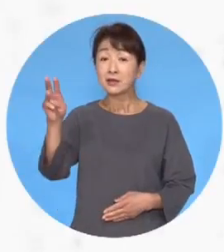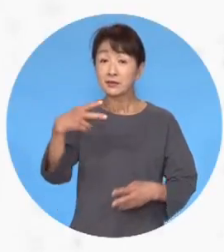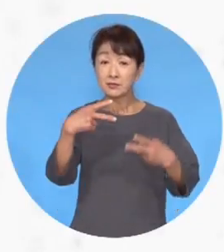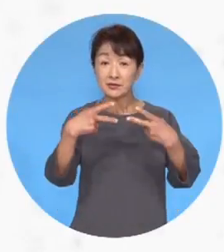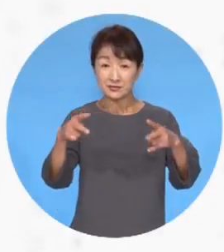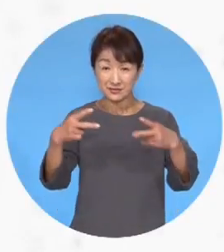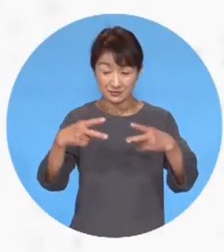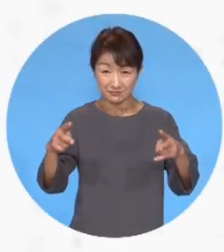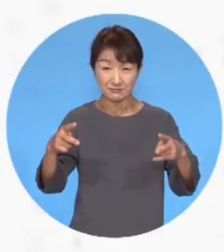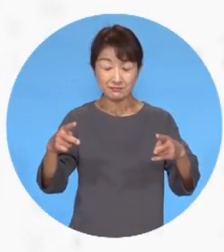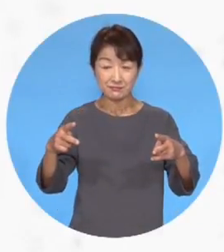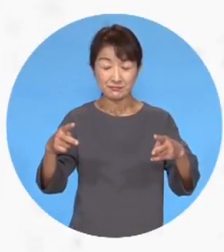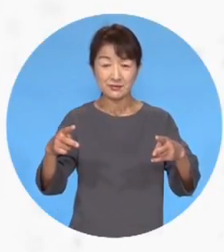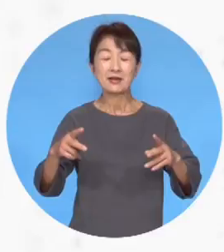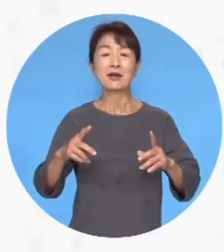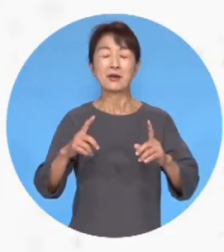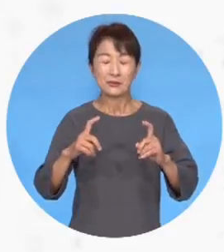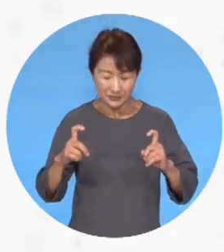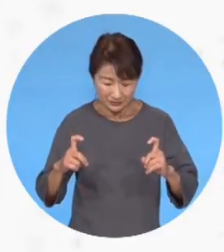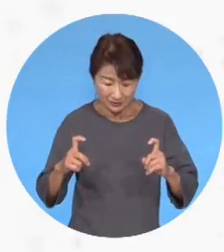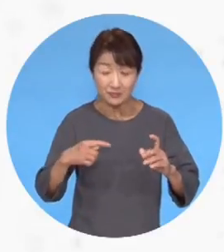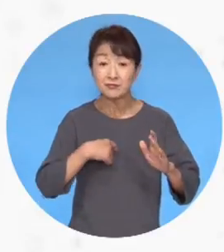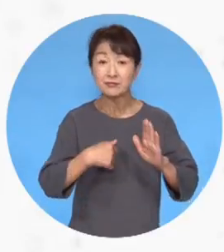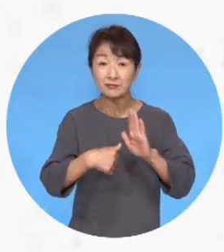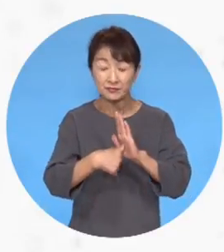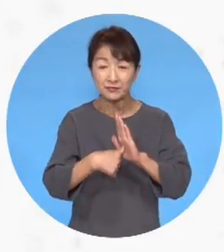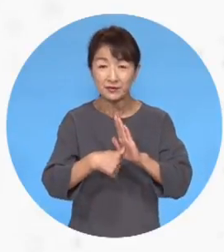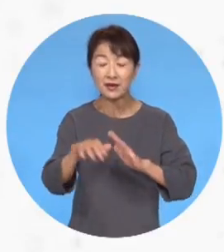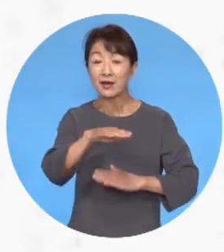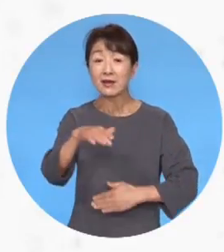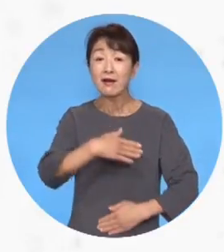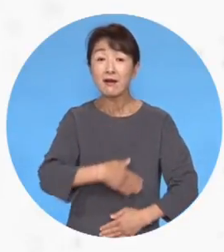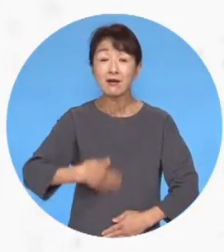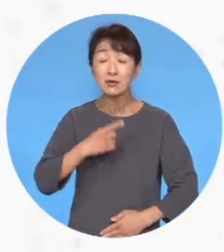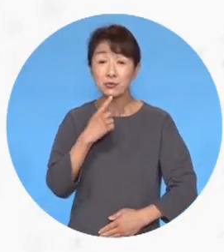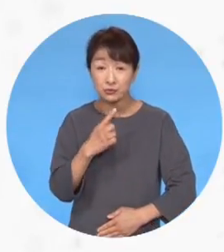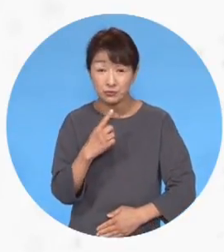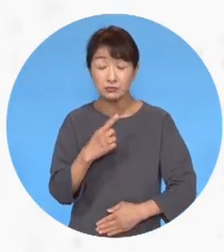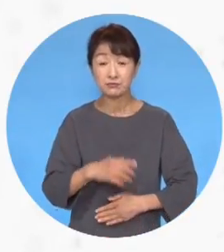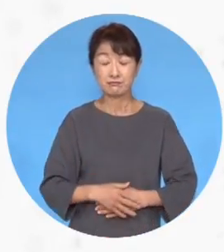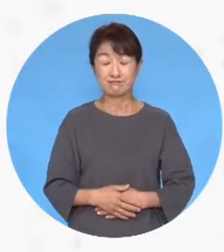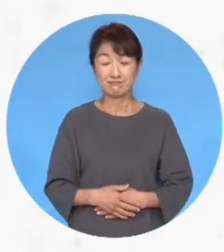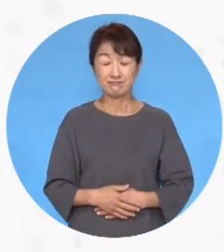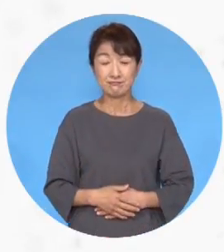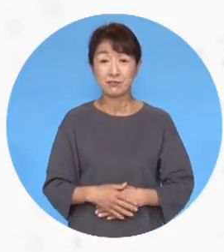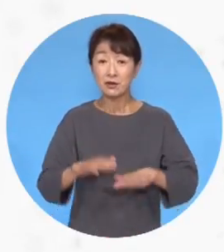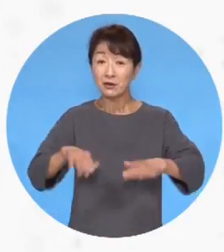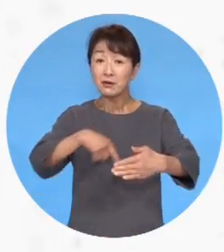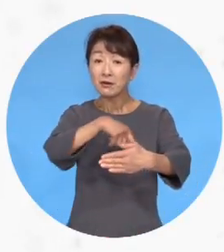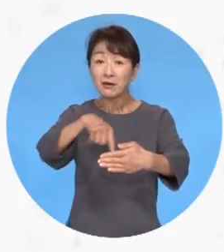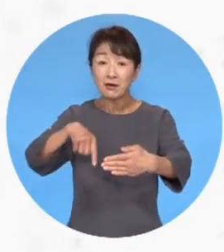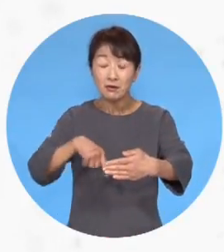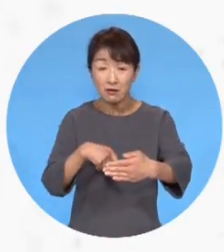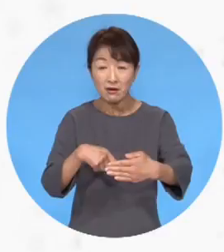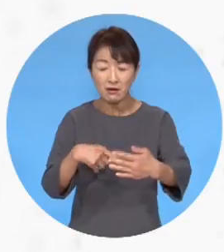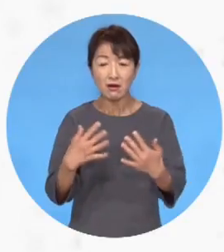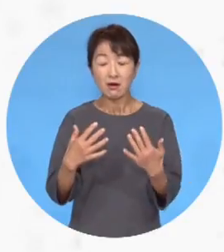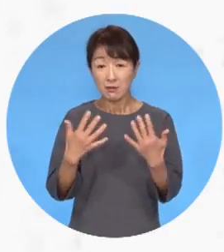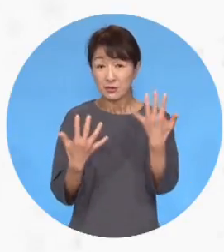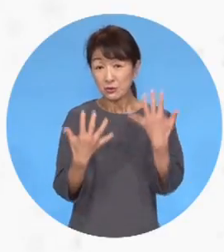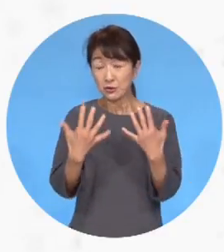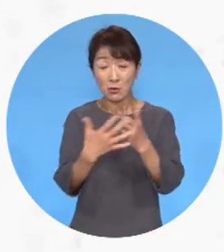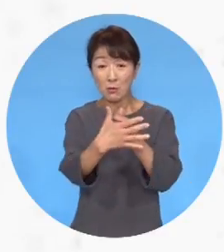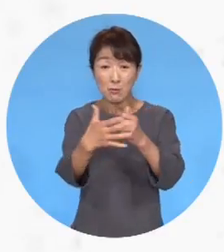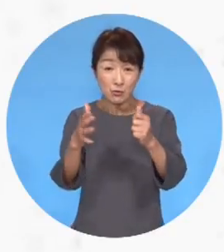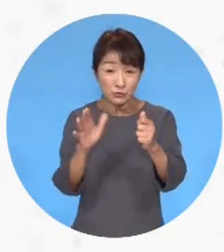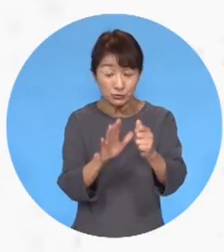杉並ニュースの時間です。こんにちは、平原沖恵です。今週は緑を守る取り